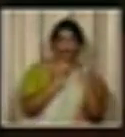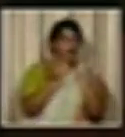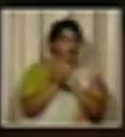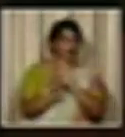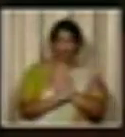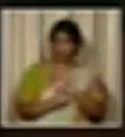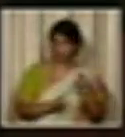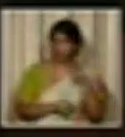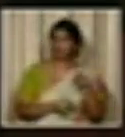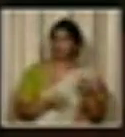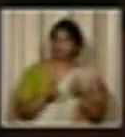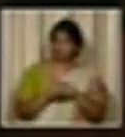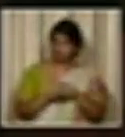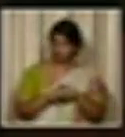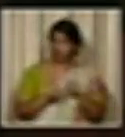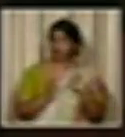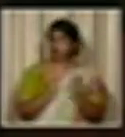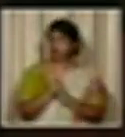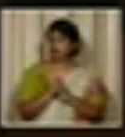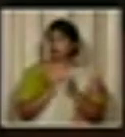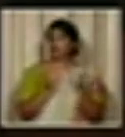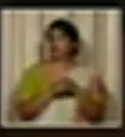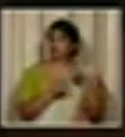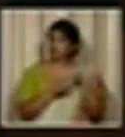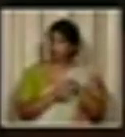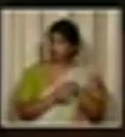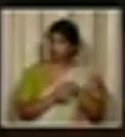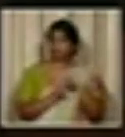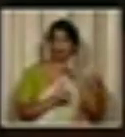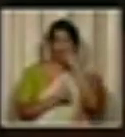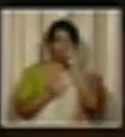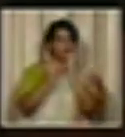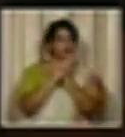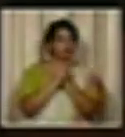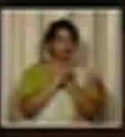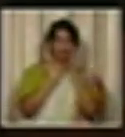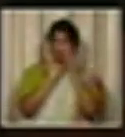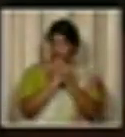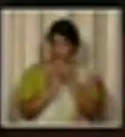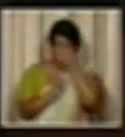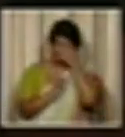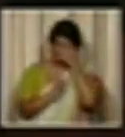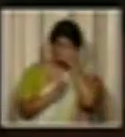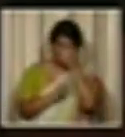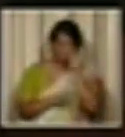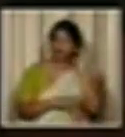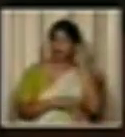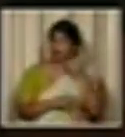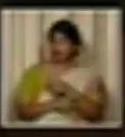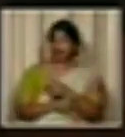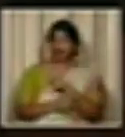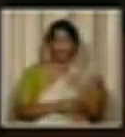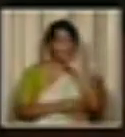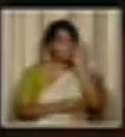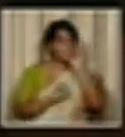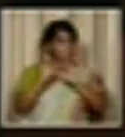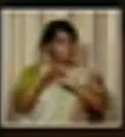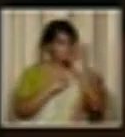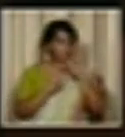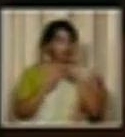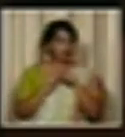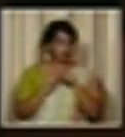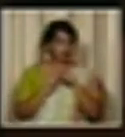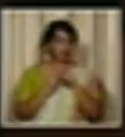නැහැ ඊට අමතරව ආංශික අධීක්ෂණ කාර්ක සභාව තව එක සංශෝධනයක් ඉදිරිපත් කරා විශේෂයෙන්ම 50%ට තියෙන ලිමිට්